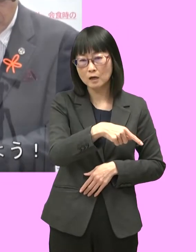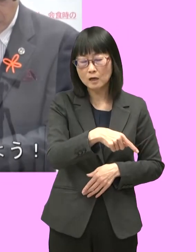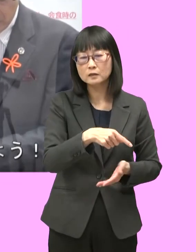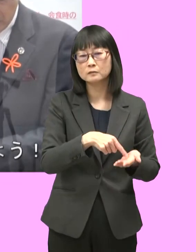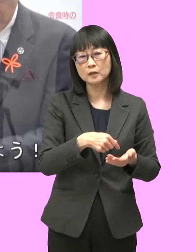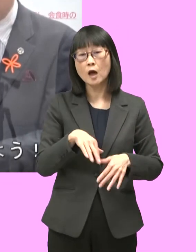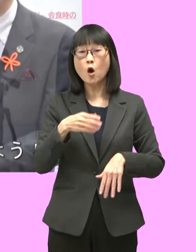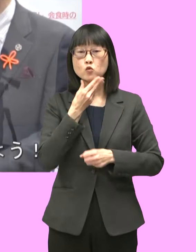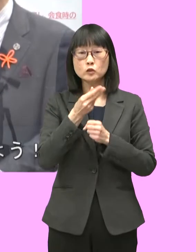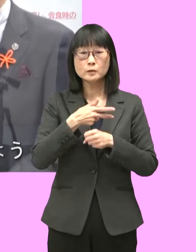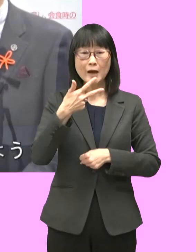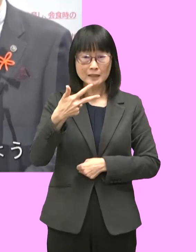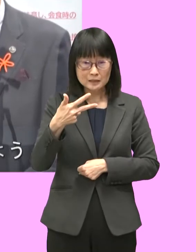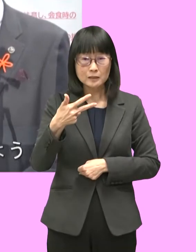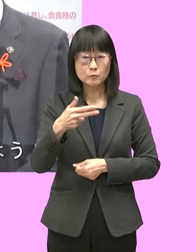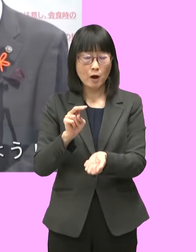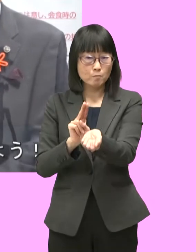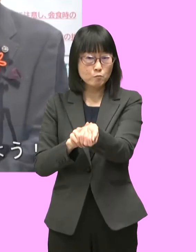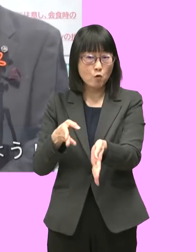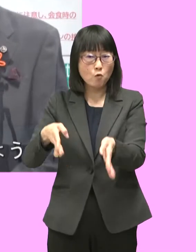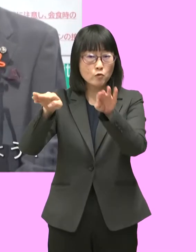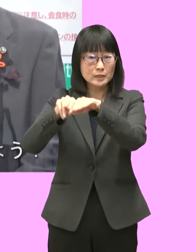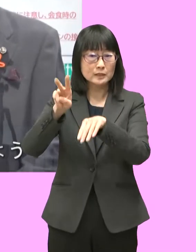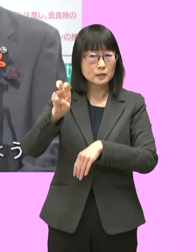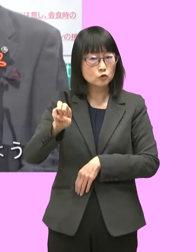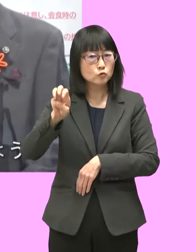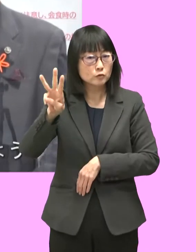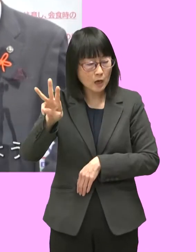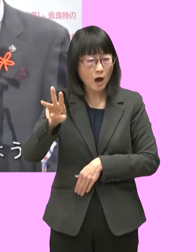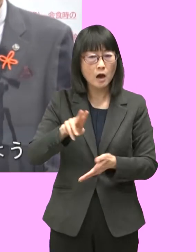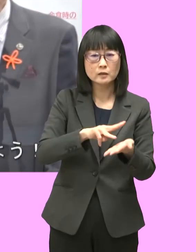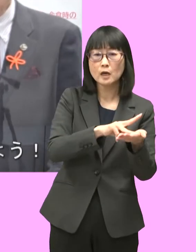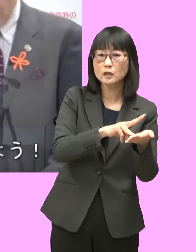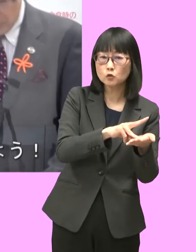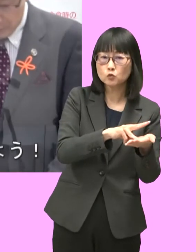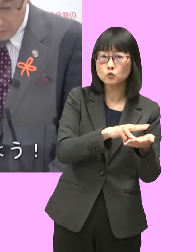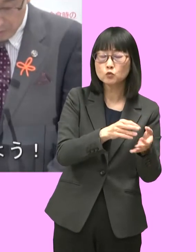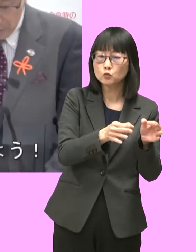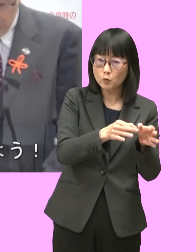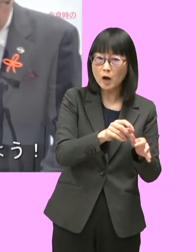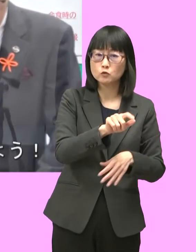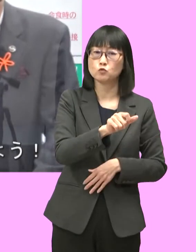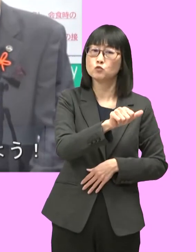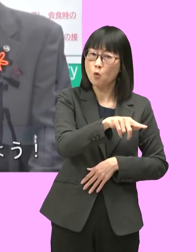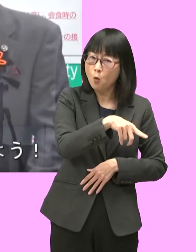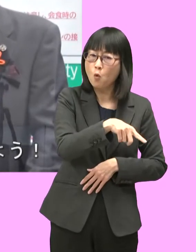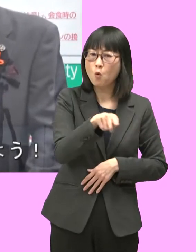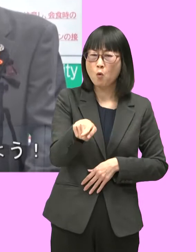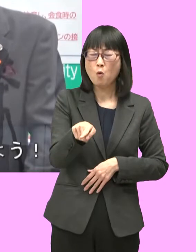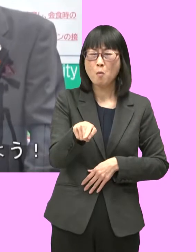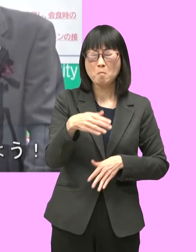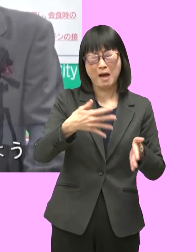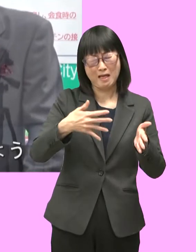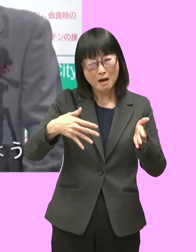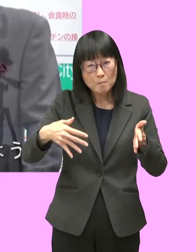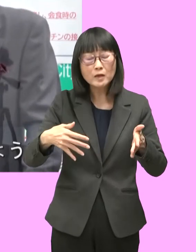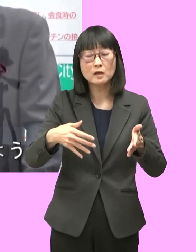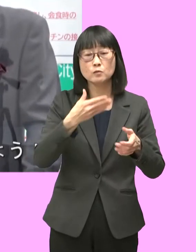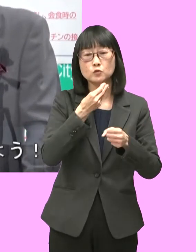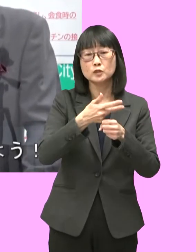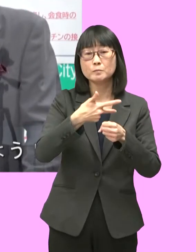して薬局は15箇所ということにとどまっているという状況です。で、まあ、医療機関などに関しまし